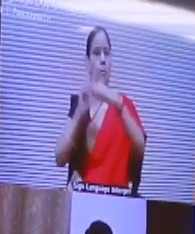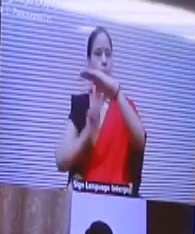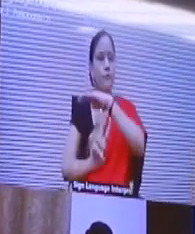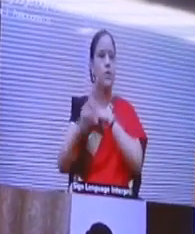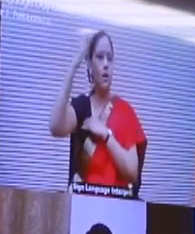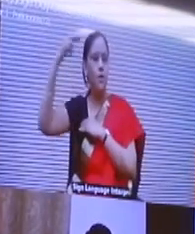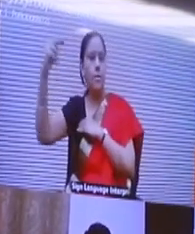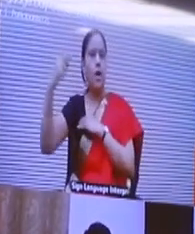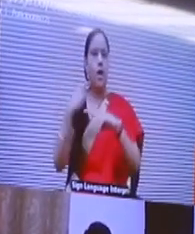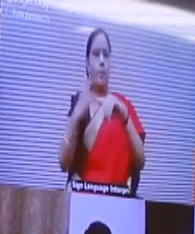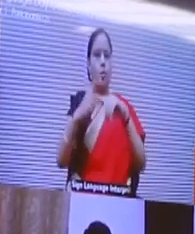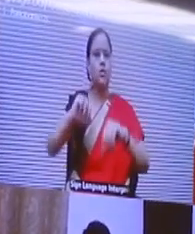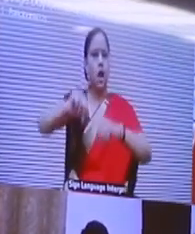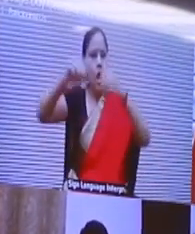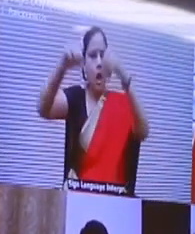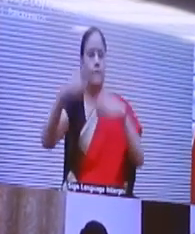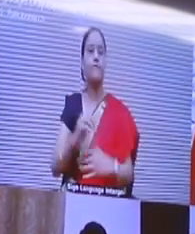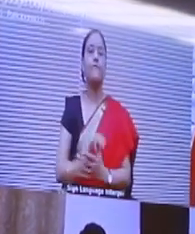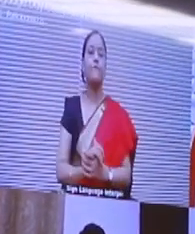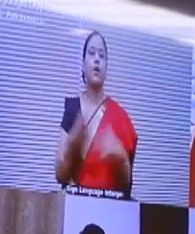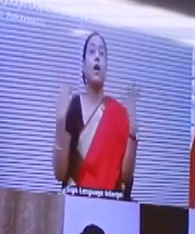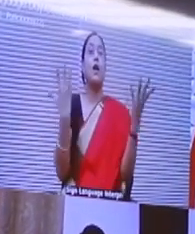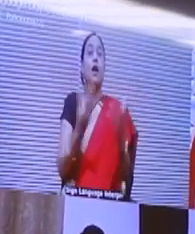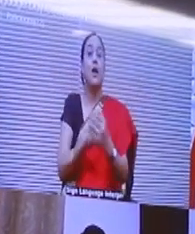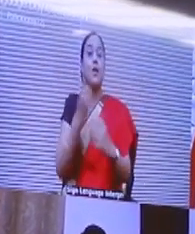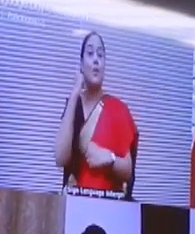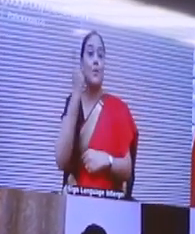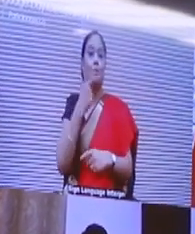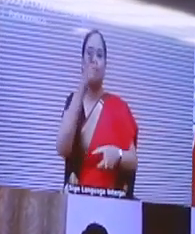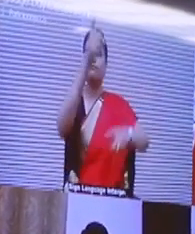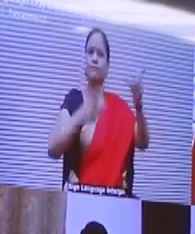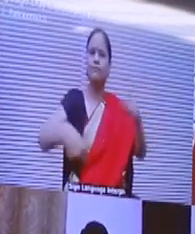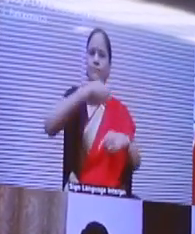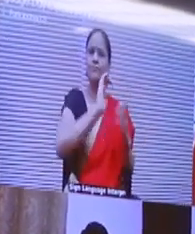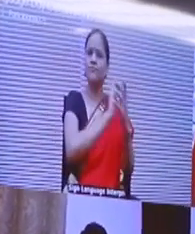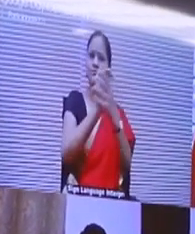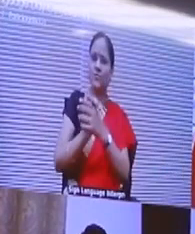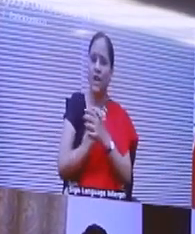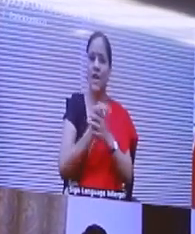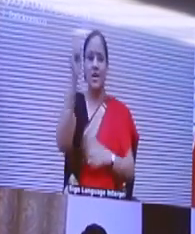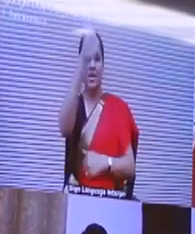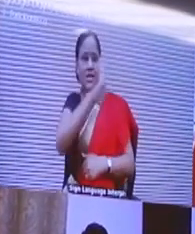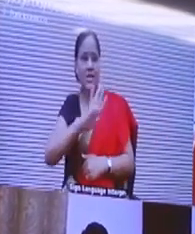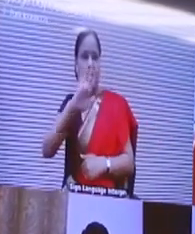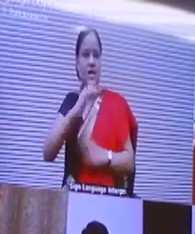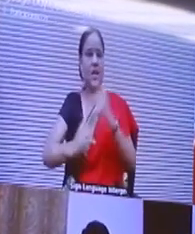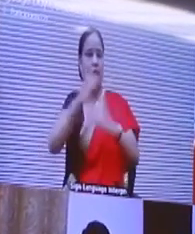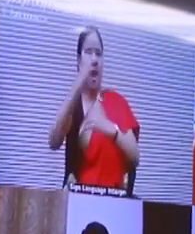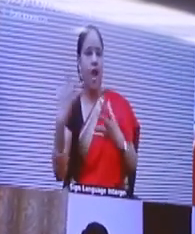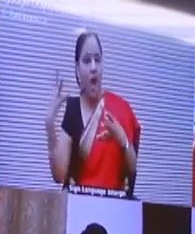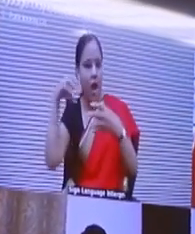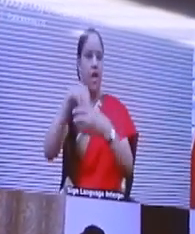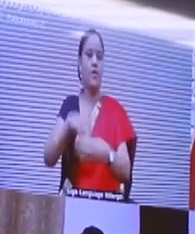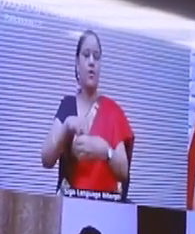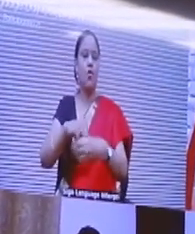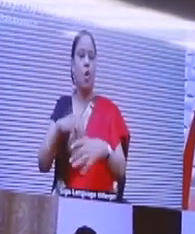करने के लिए हम अपने इन सभी मूक बधिर साथियों का देश के विकास में योगदान जोड़ने के लिए और भी संवेदनशीलता